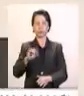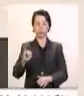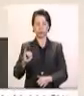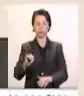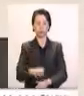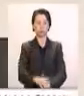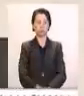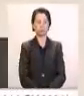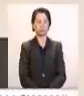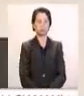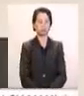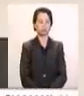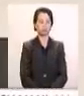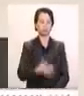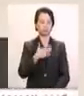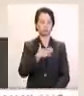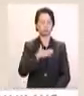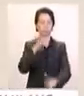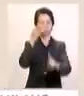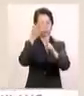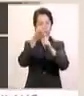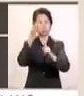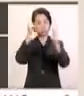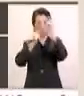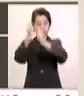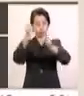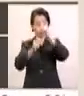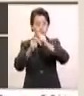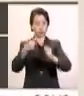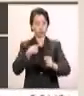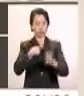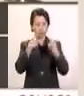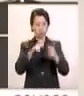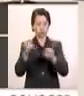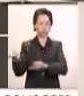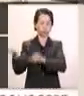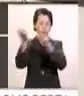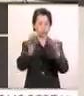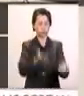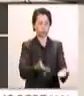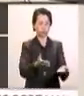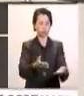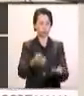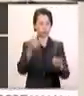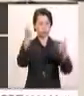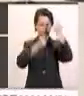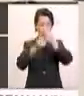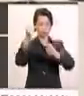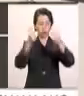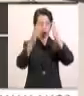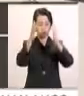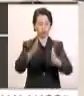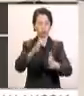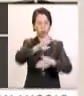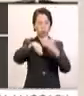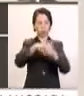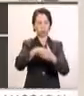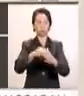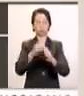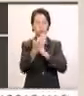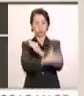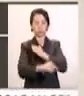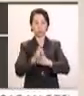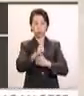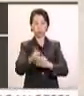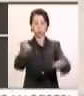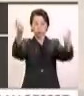My main focus is on tourism and we are trying to bring in ziyarat tourism from all the Muslim countries